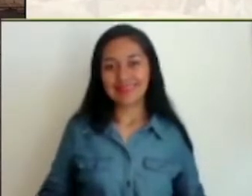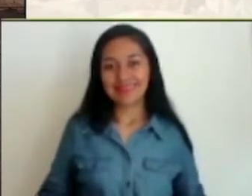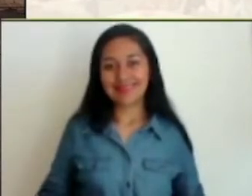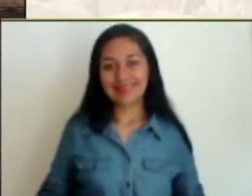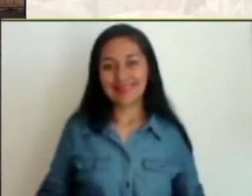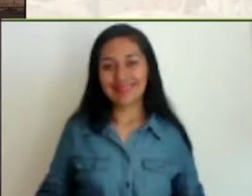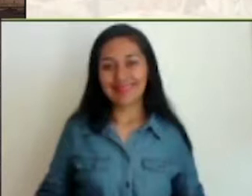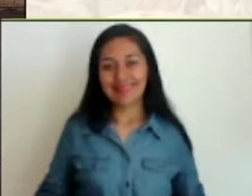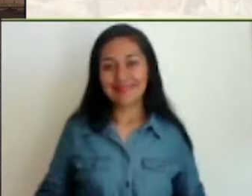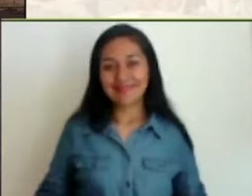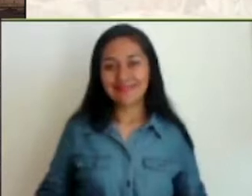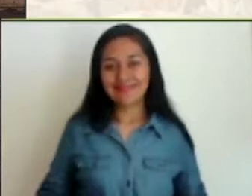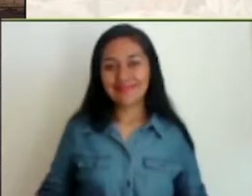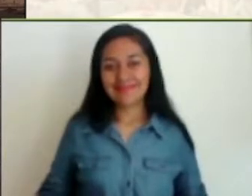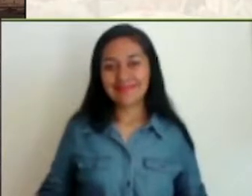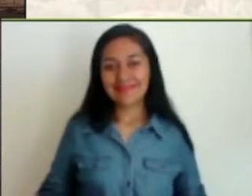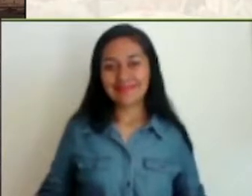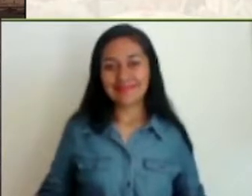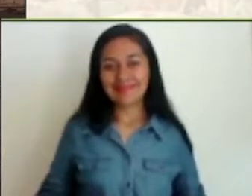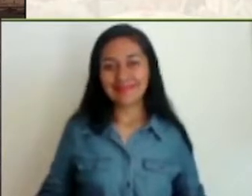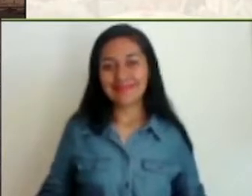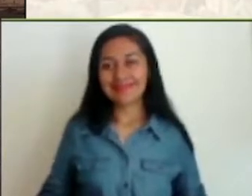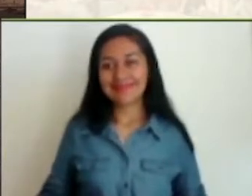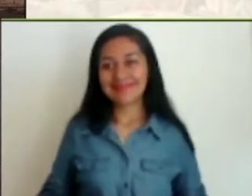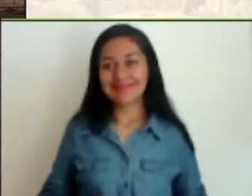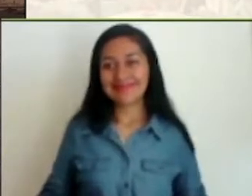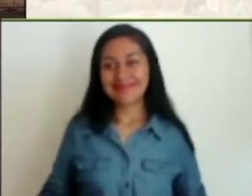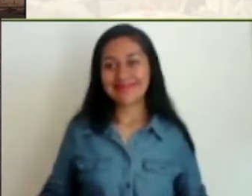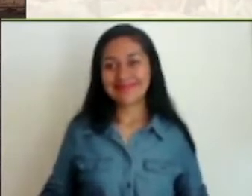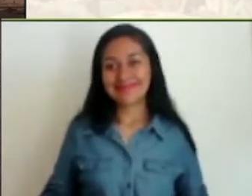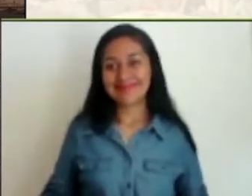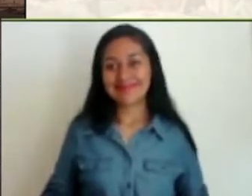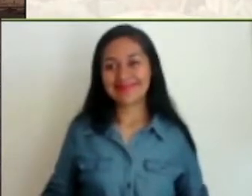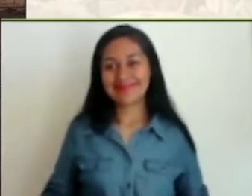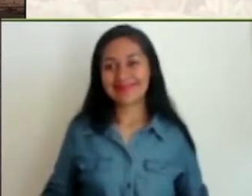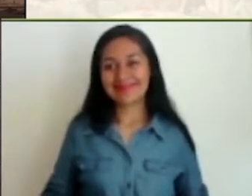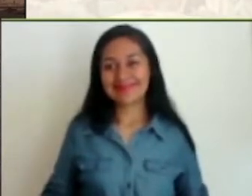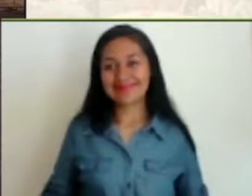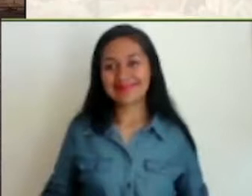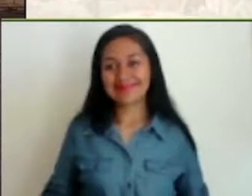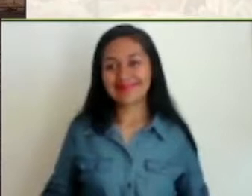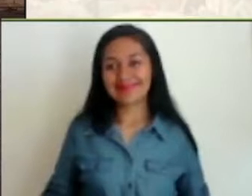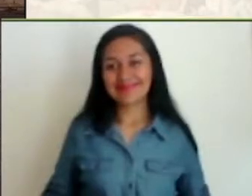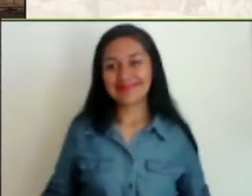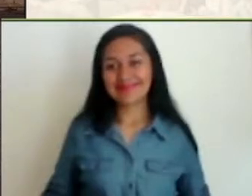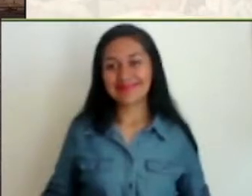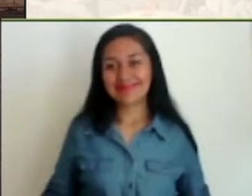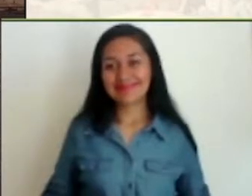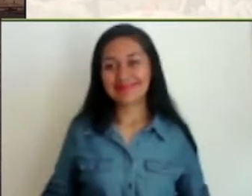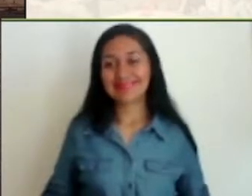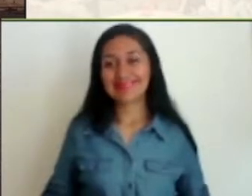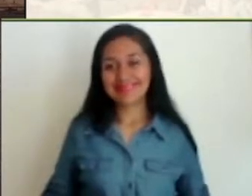con l'Oriente Mediterraneo sorgente nelle periodiche scoppi epidemici.